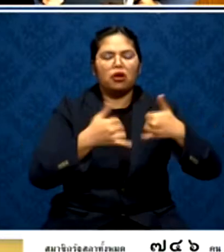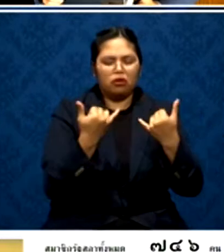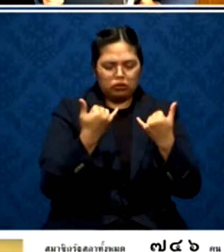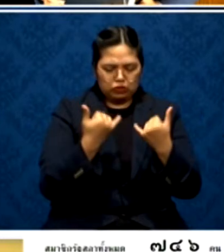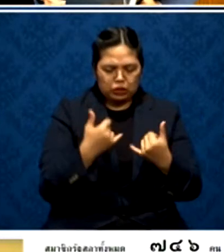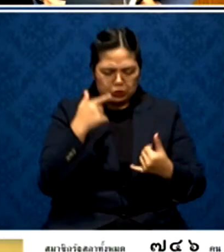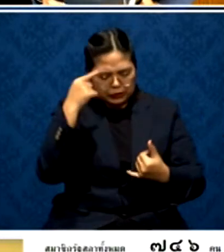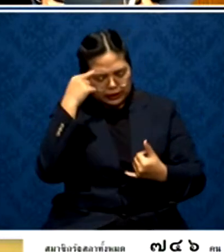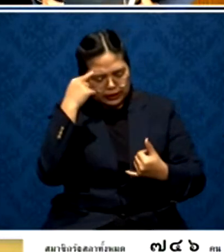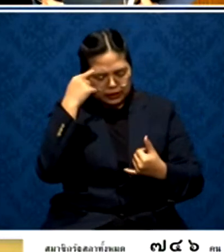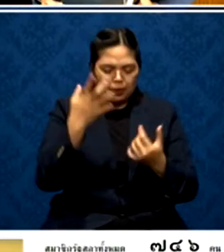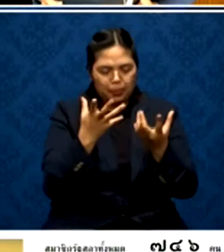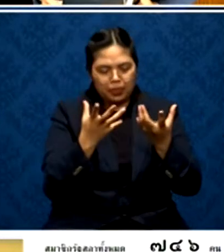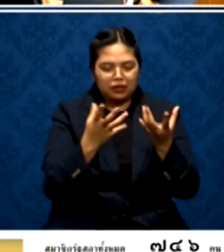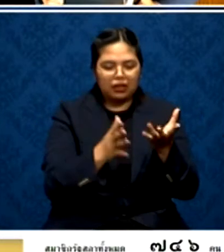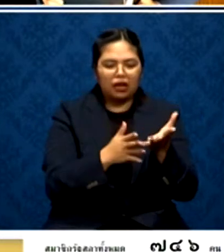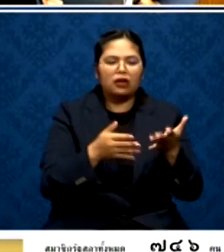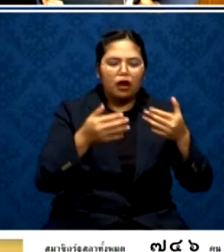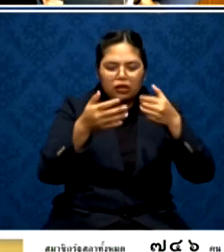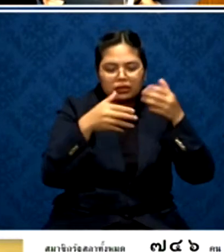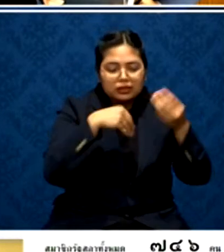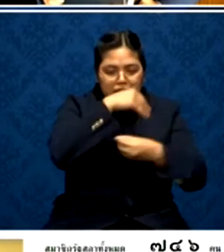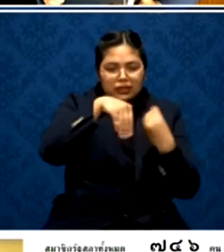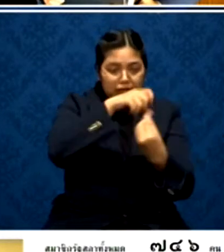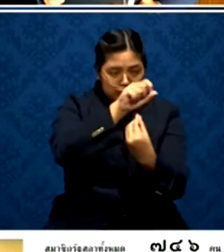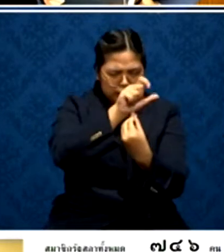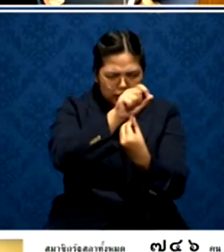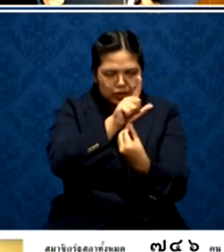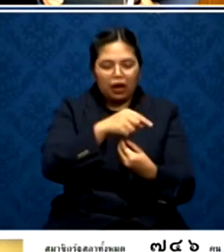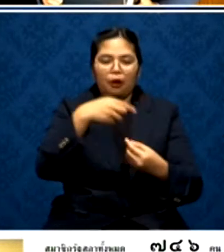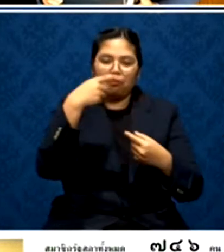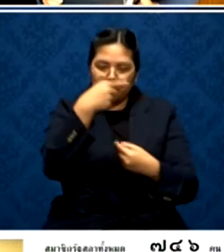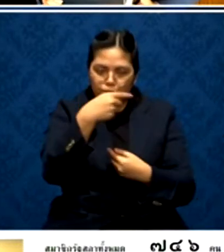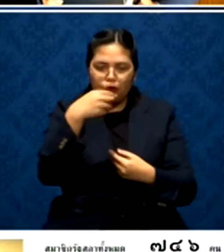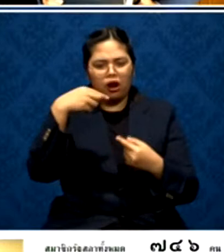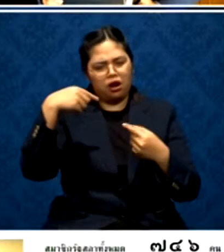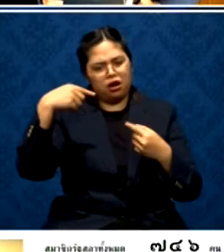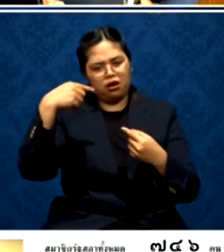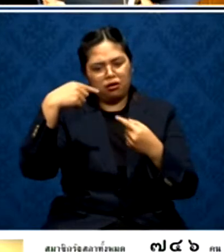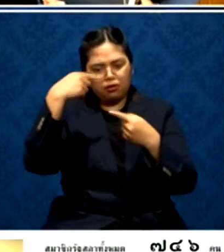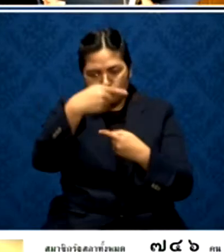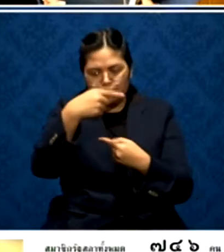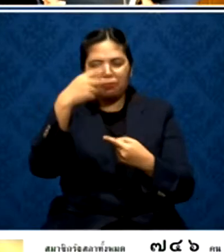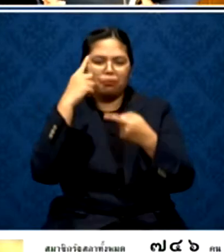จทางเศรษฐกิจทั้งทางบวกและทางลบในภาคเกษตรกรรมใ